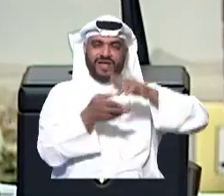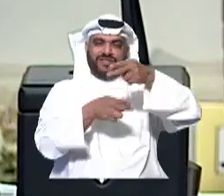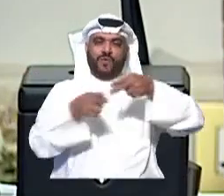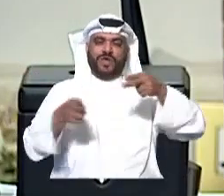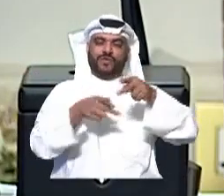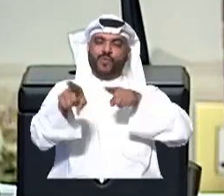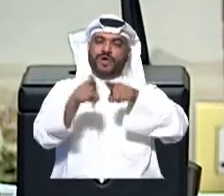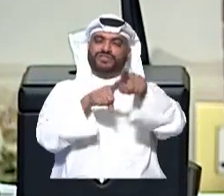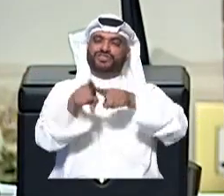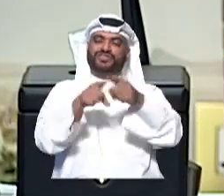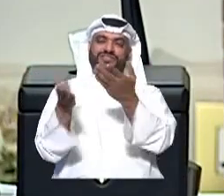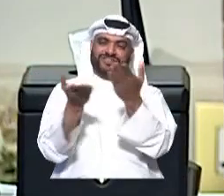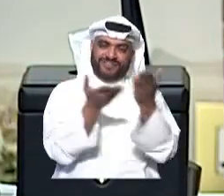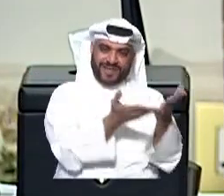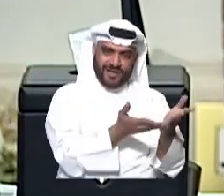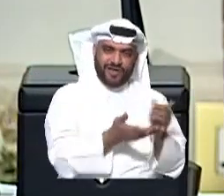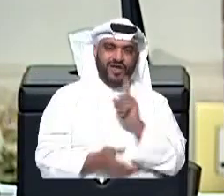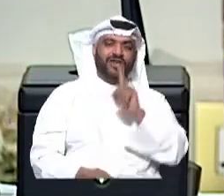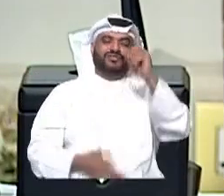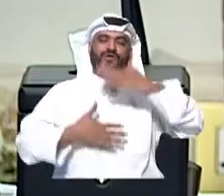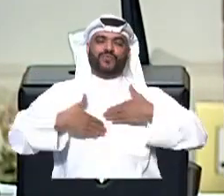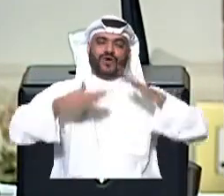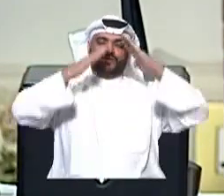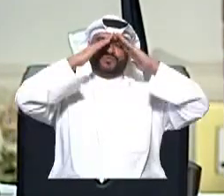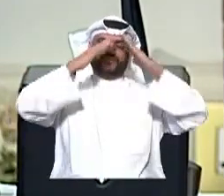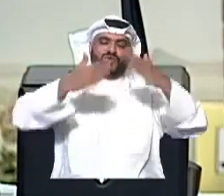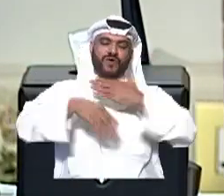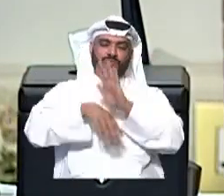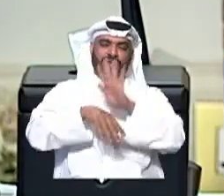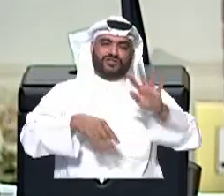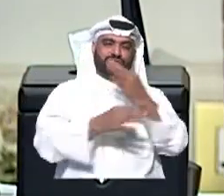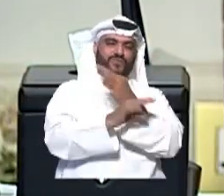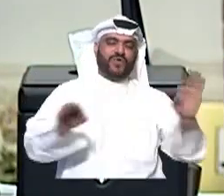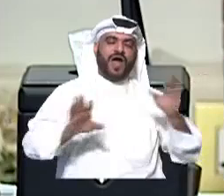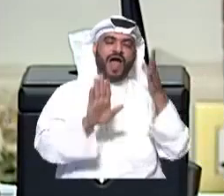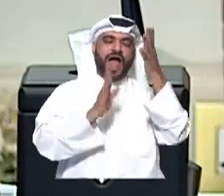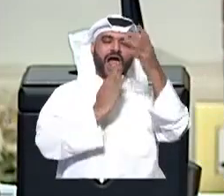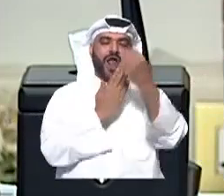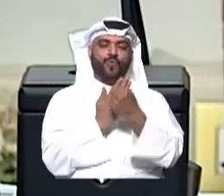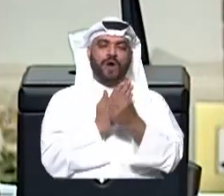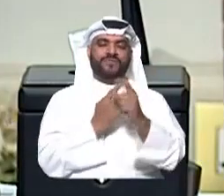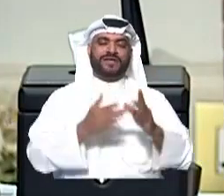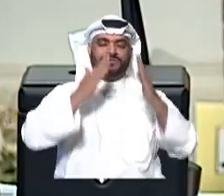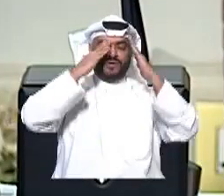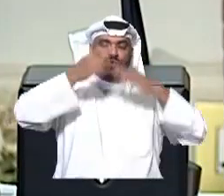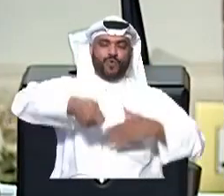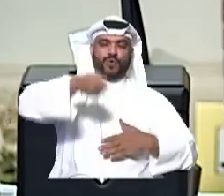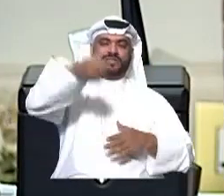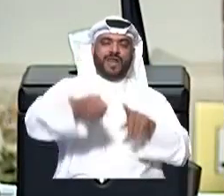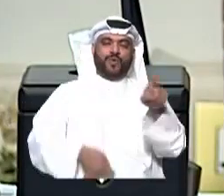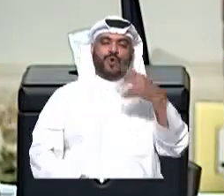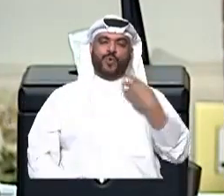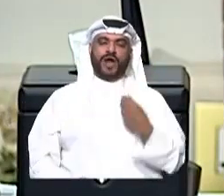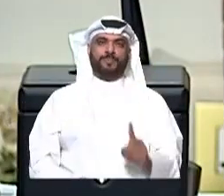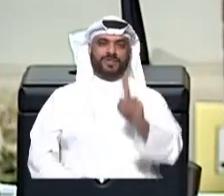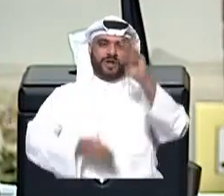الشقيق ونزلتم سهلا بين شعبه الوفي، والسلام عليكم ورحمة